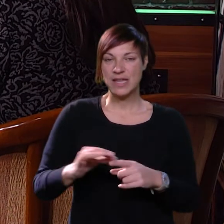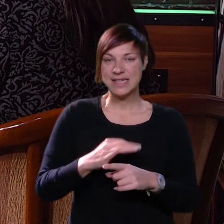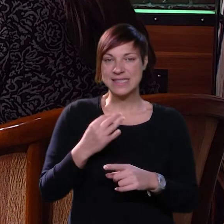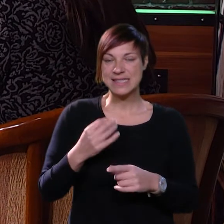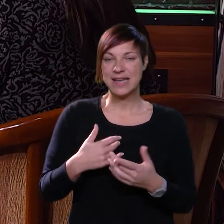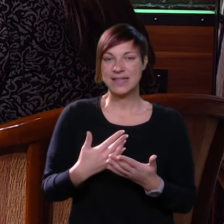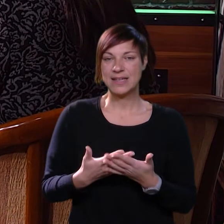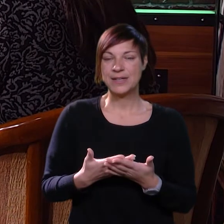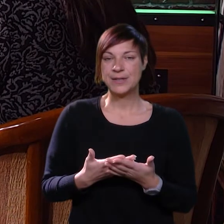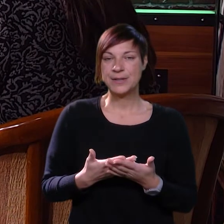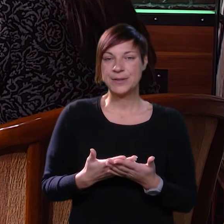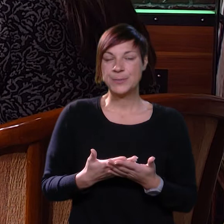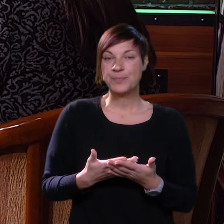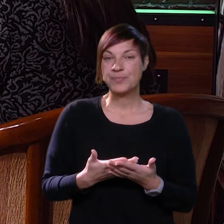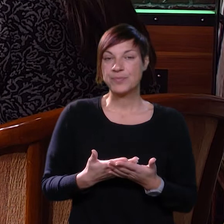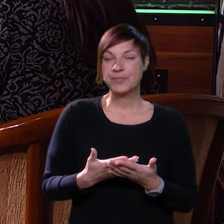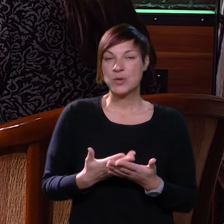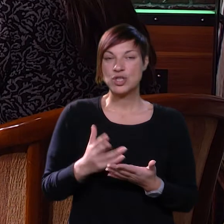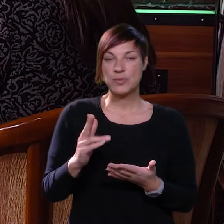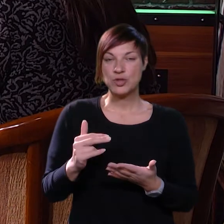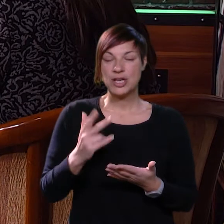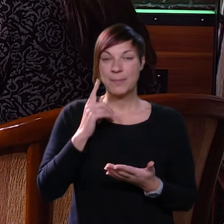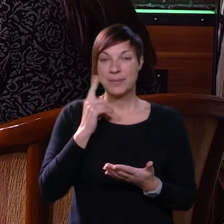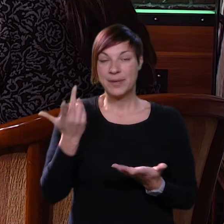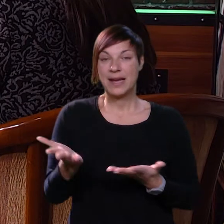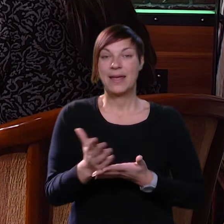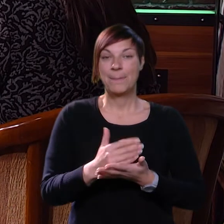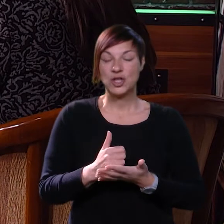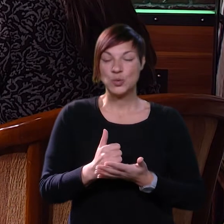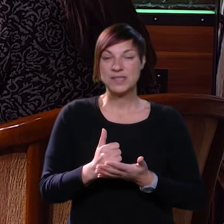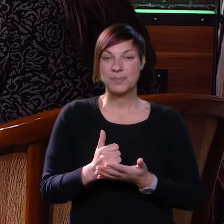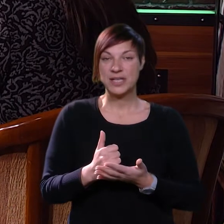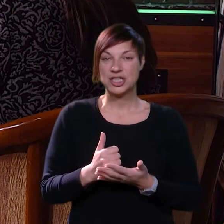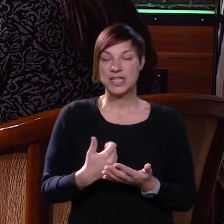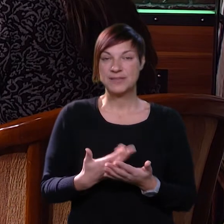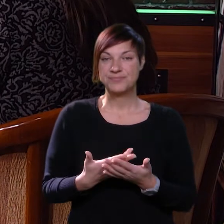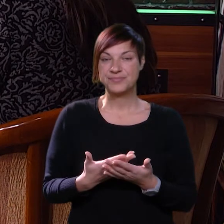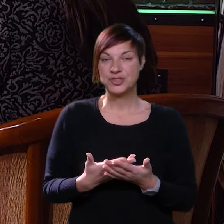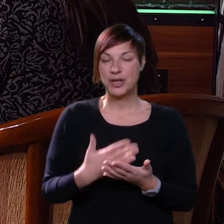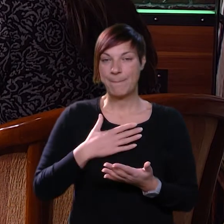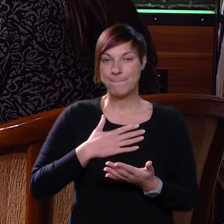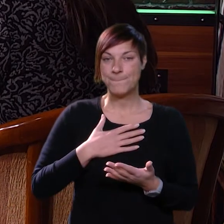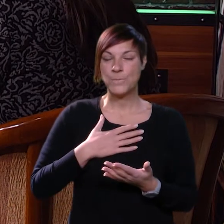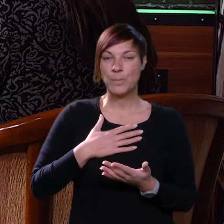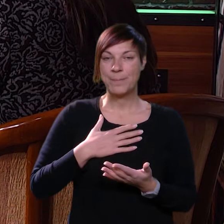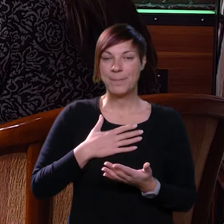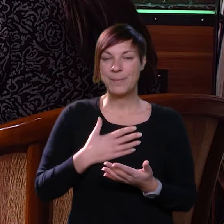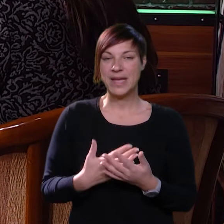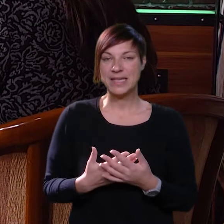i sretan i u čemu će on imati priliku biti uspješan. I to je u biti po